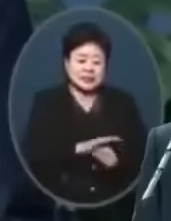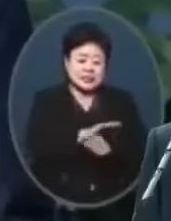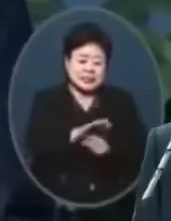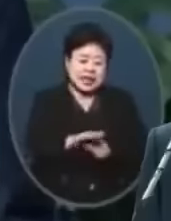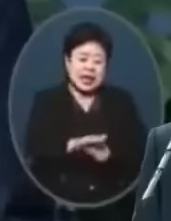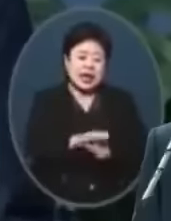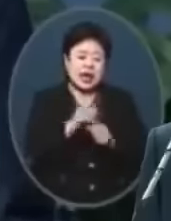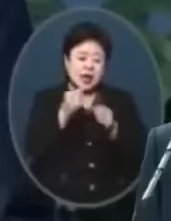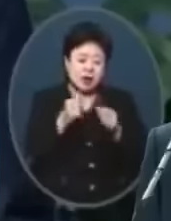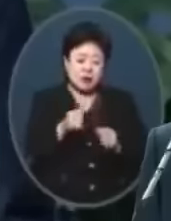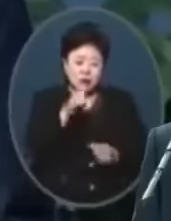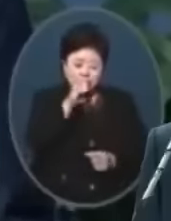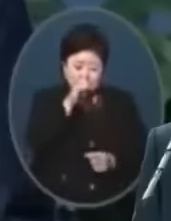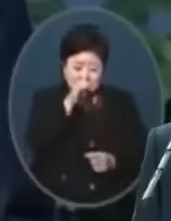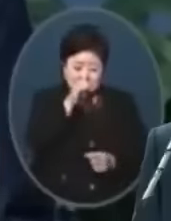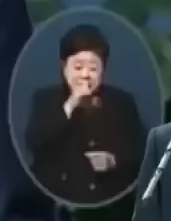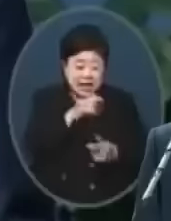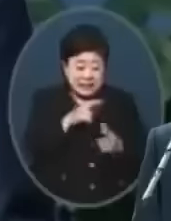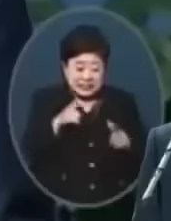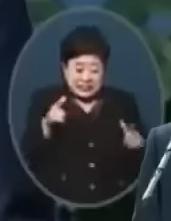사랑하시고 있는지 안 그런지